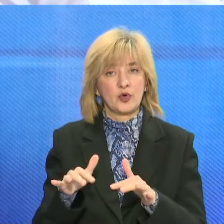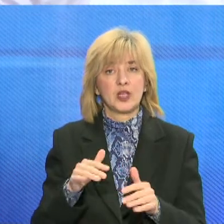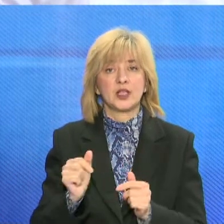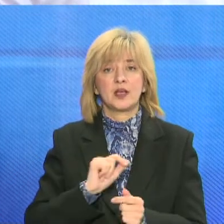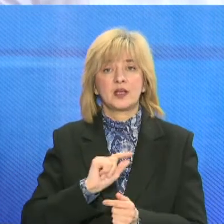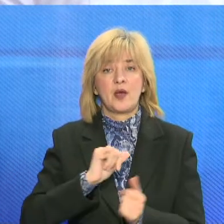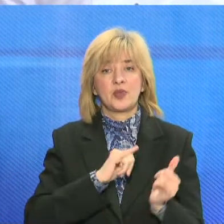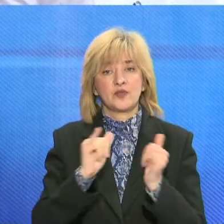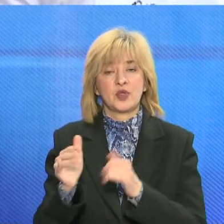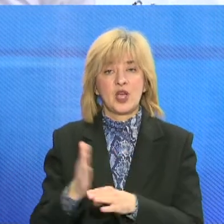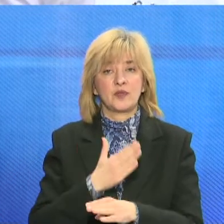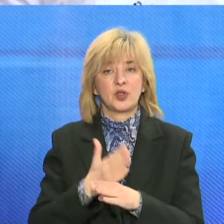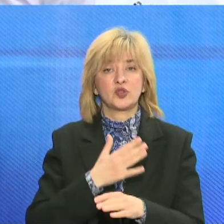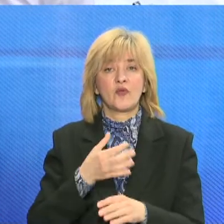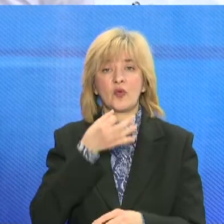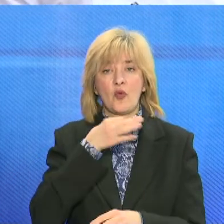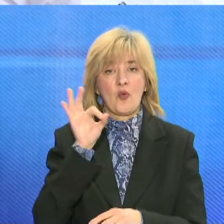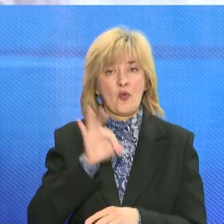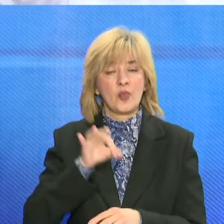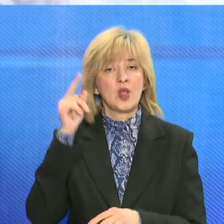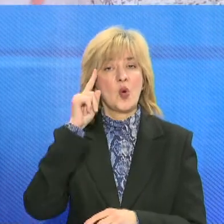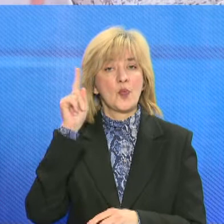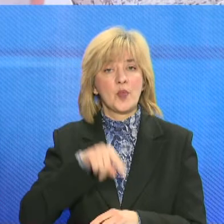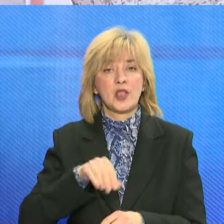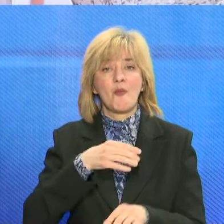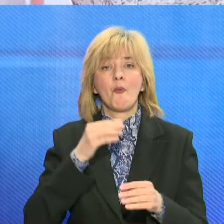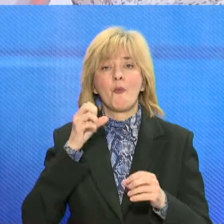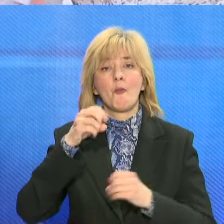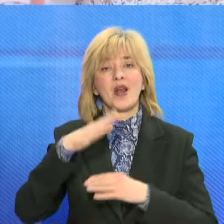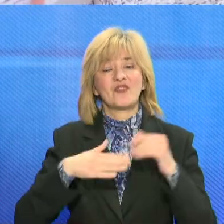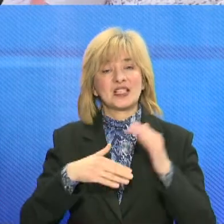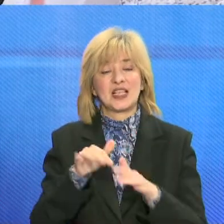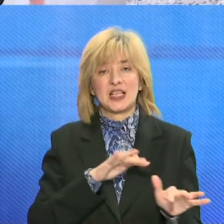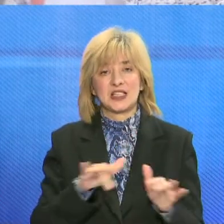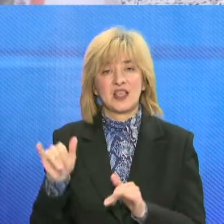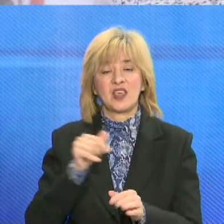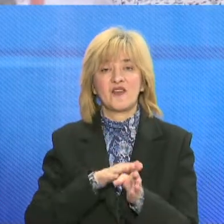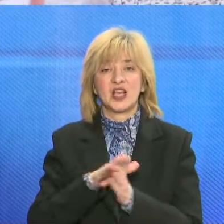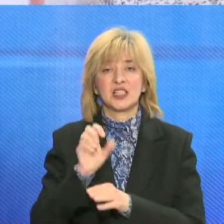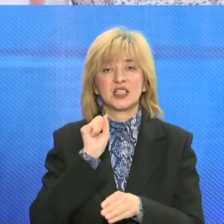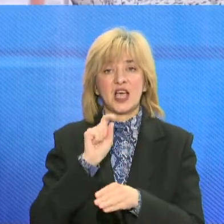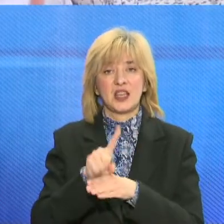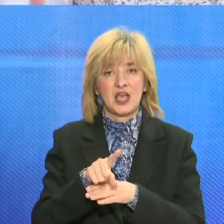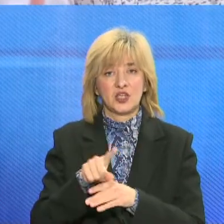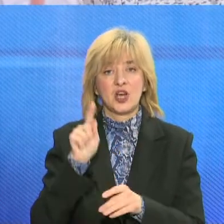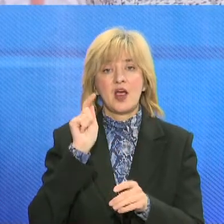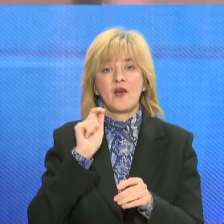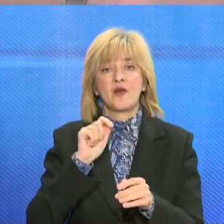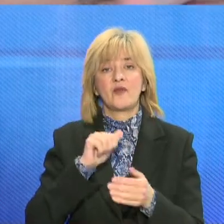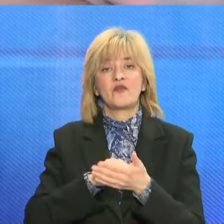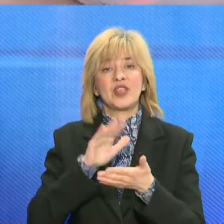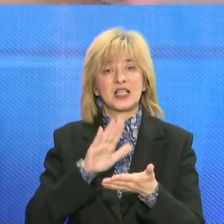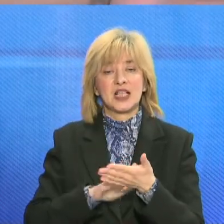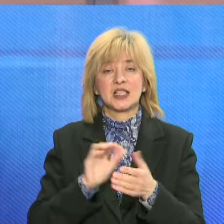навыков профессийных деяний, дає возможность объективной оценки выполнения задачи, фиксации и анализу деяний